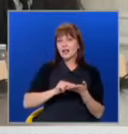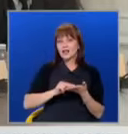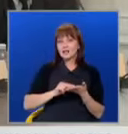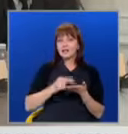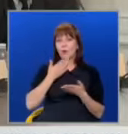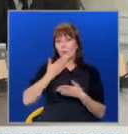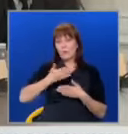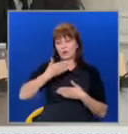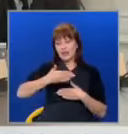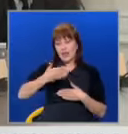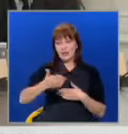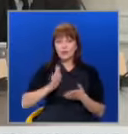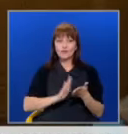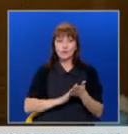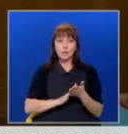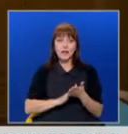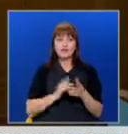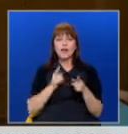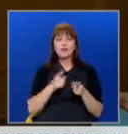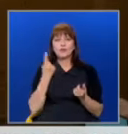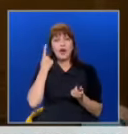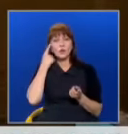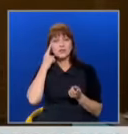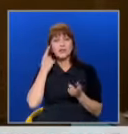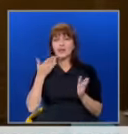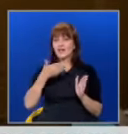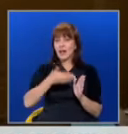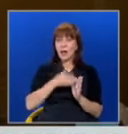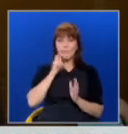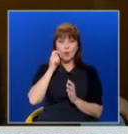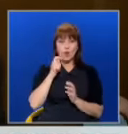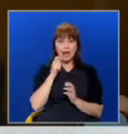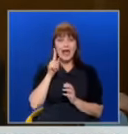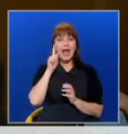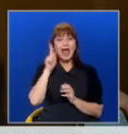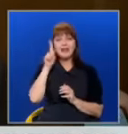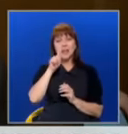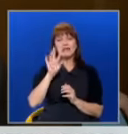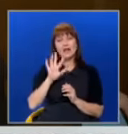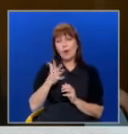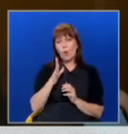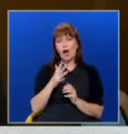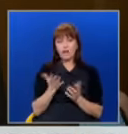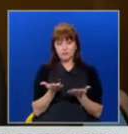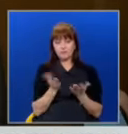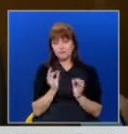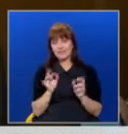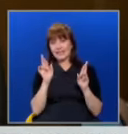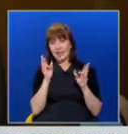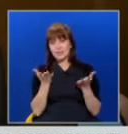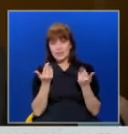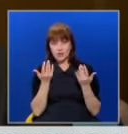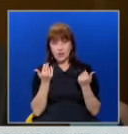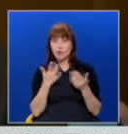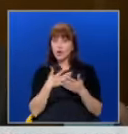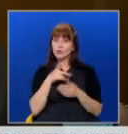определиха посланието в документа. Това е знак към Украйна, че един ден, когато, надяваме се скоро, се възцари